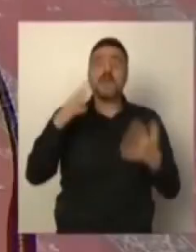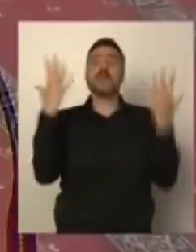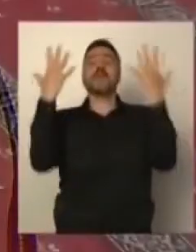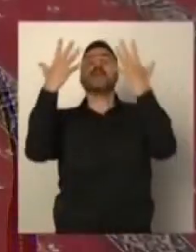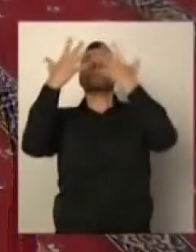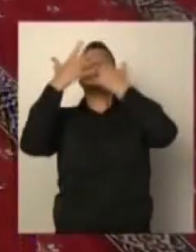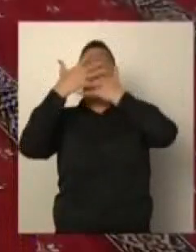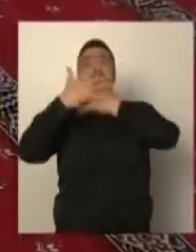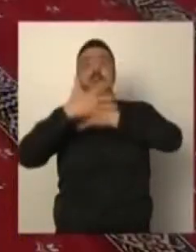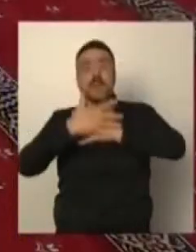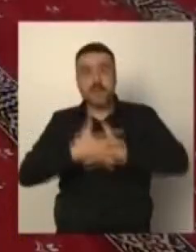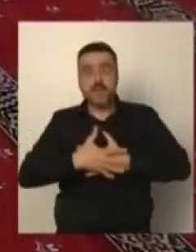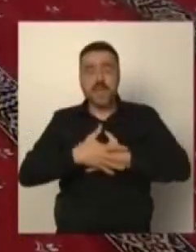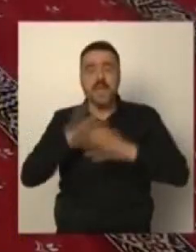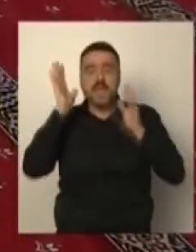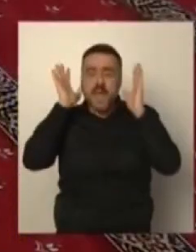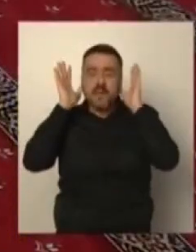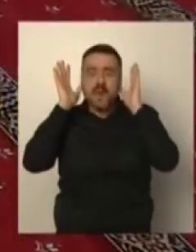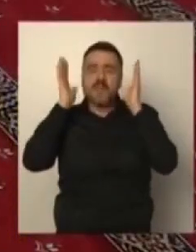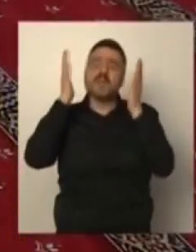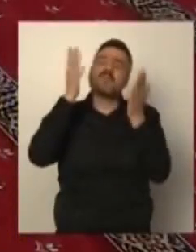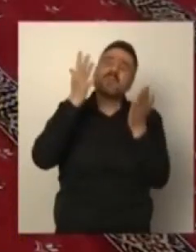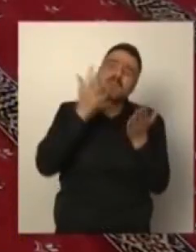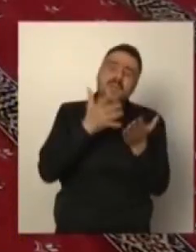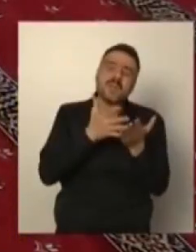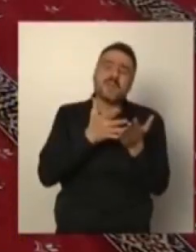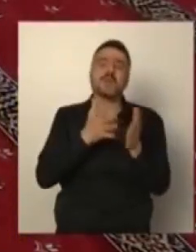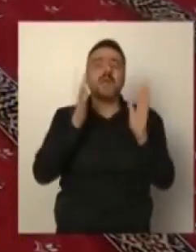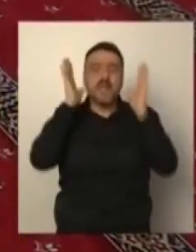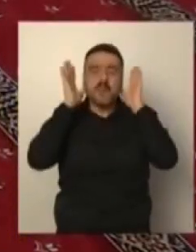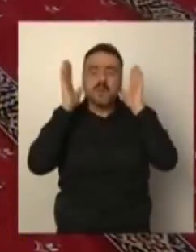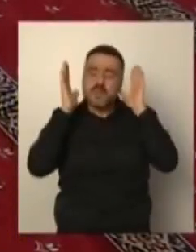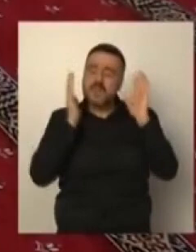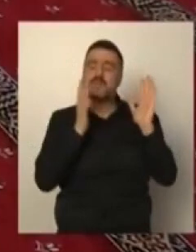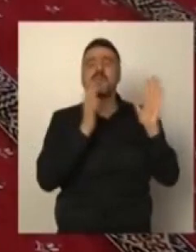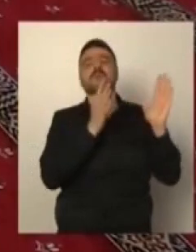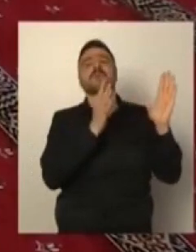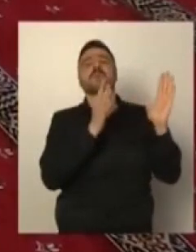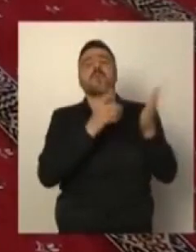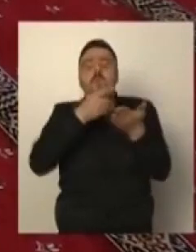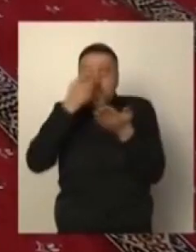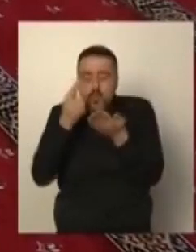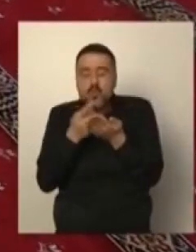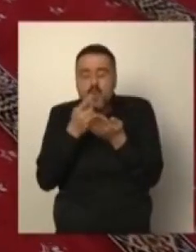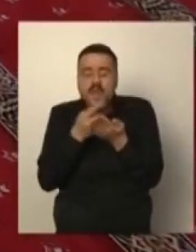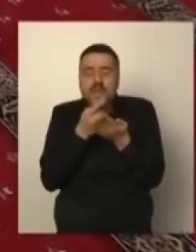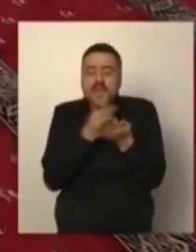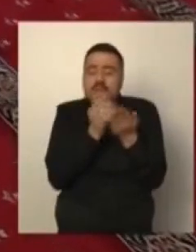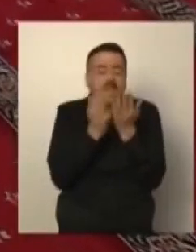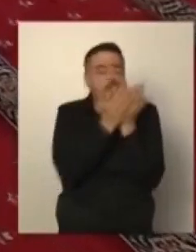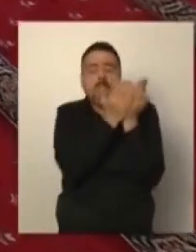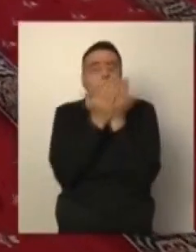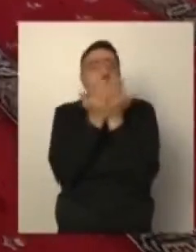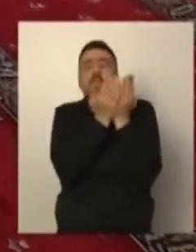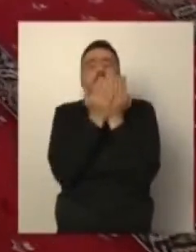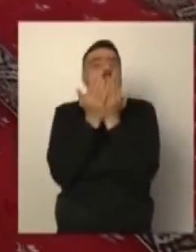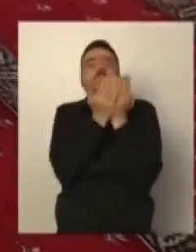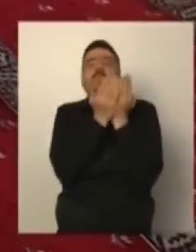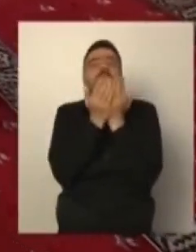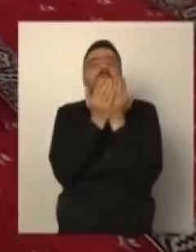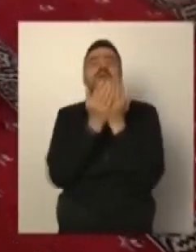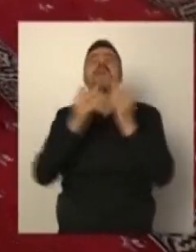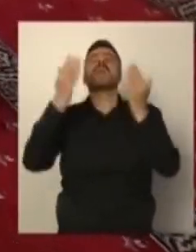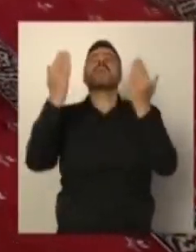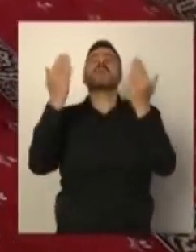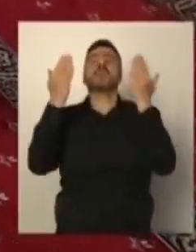bereketinden istifade etmek üzere namazlarımızı kıldık, Kur'an meclisinden nasiplendik,